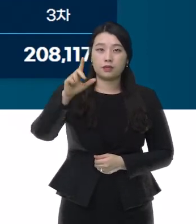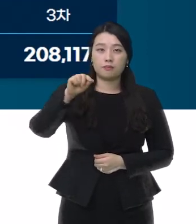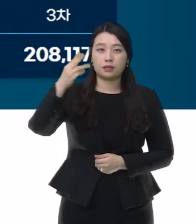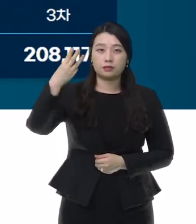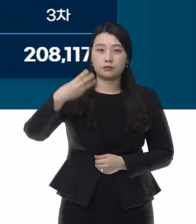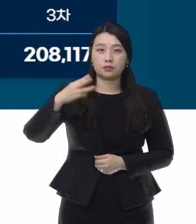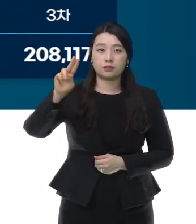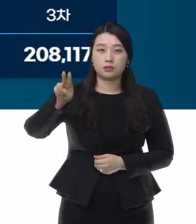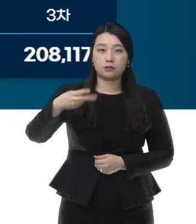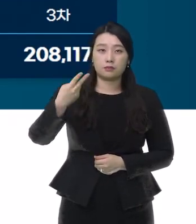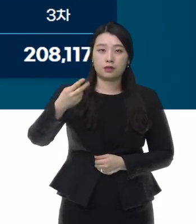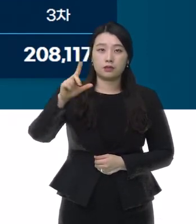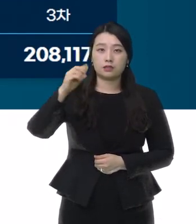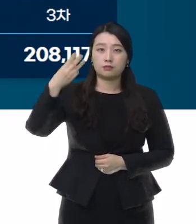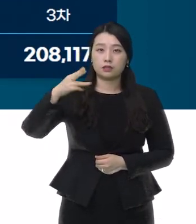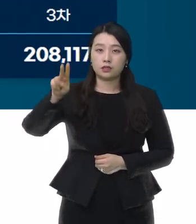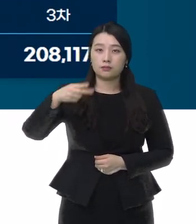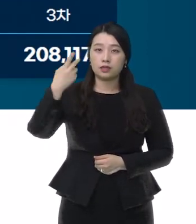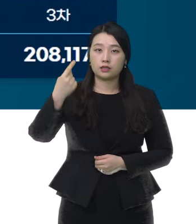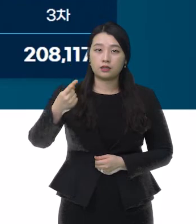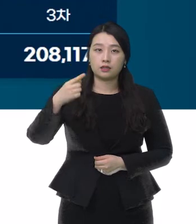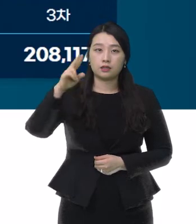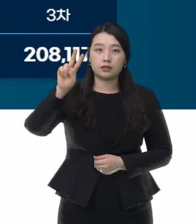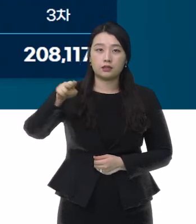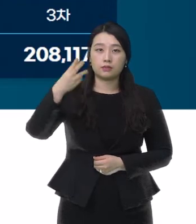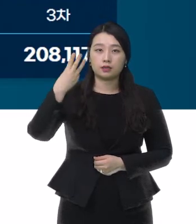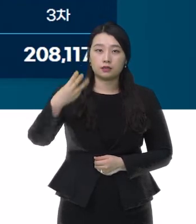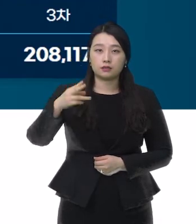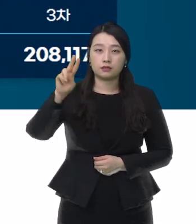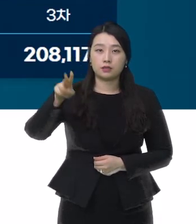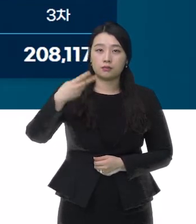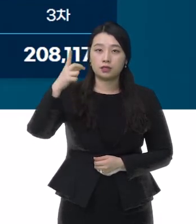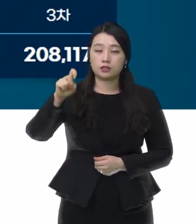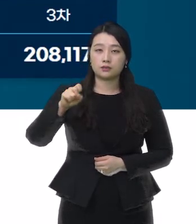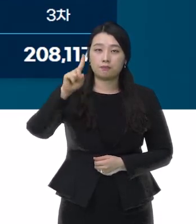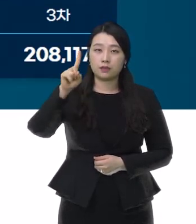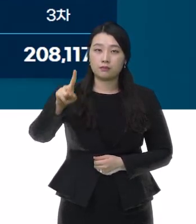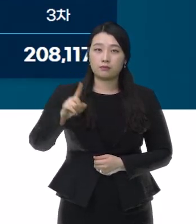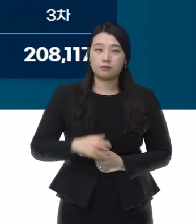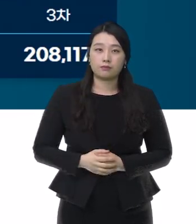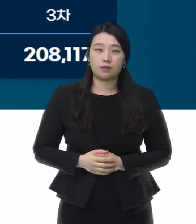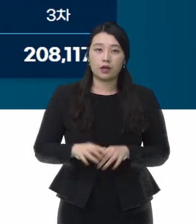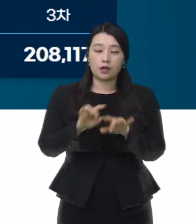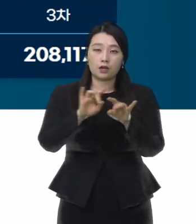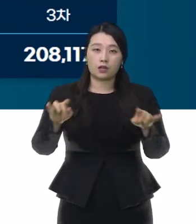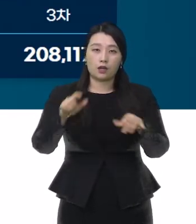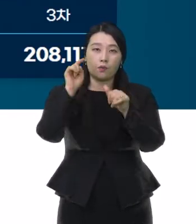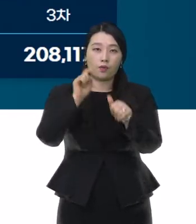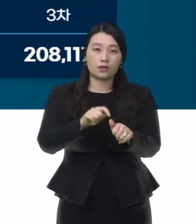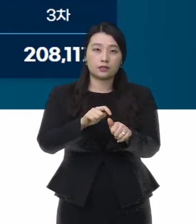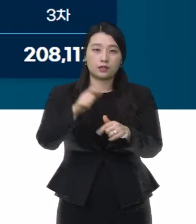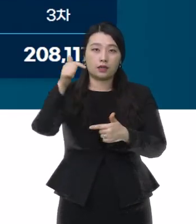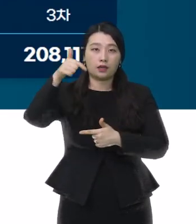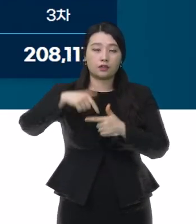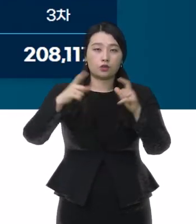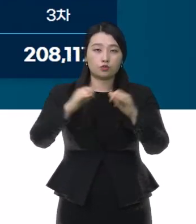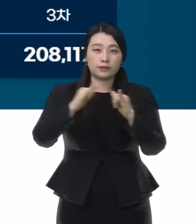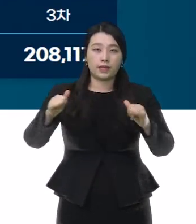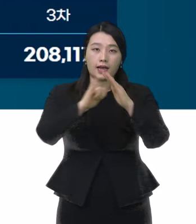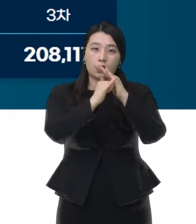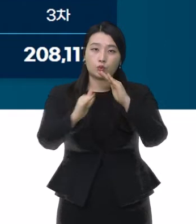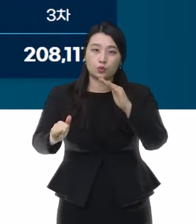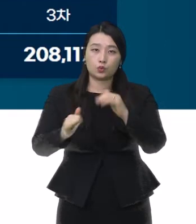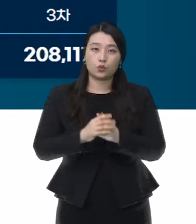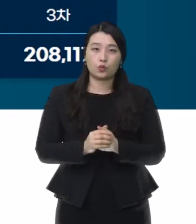13,200 13,200 1만 3203 13211 번은 각각 앞서 확진된 강남 고민의